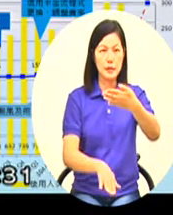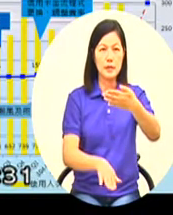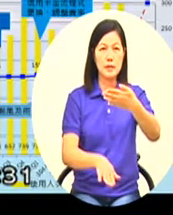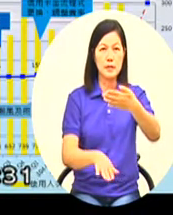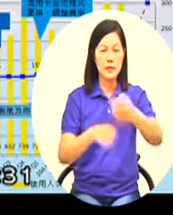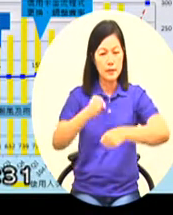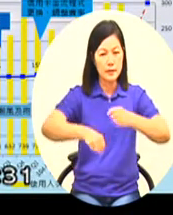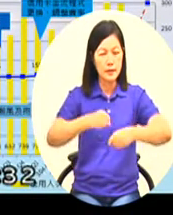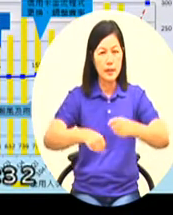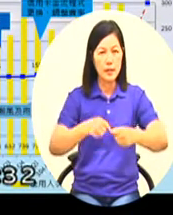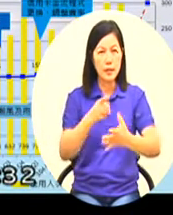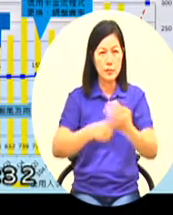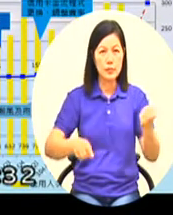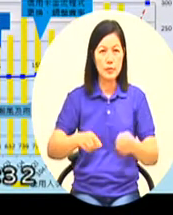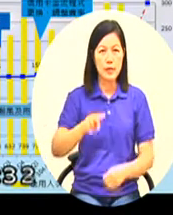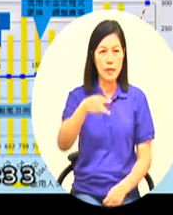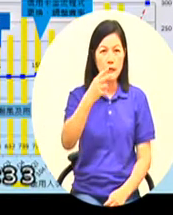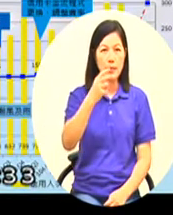量有